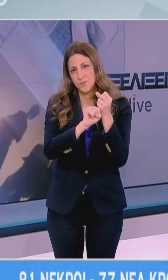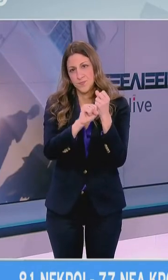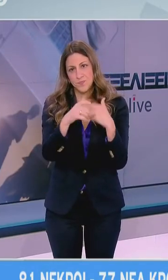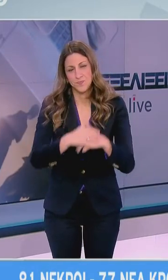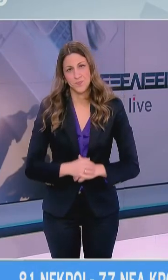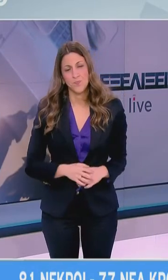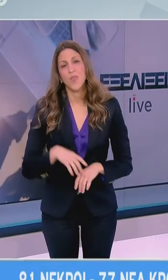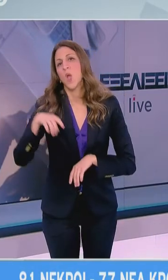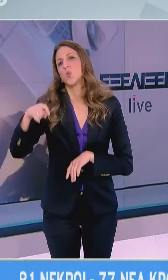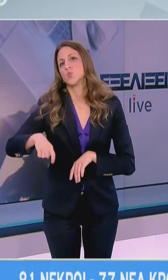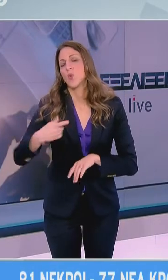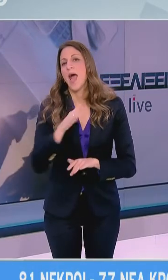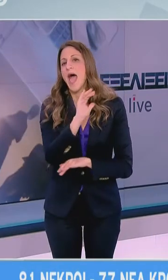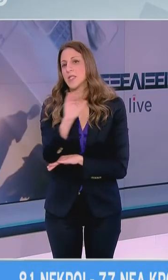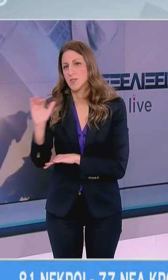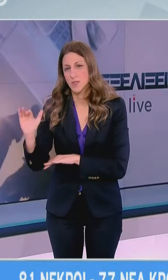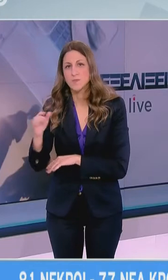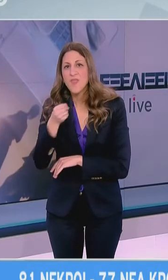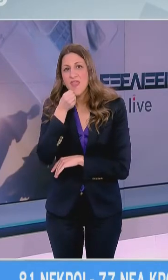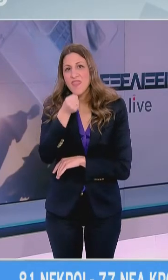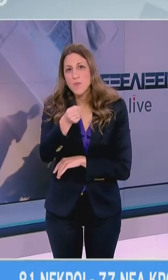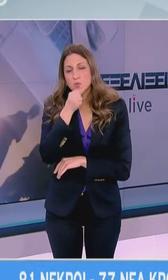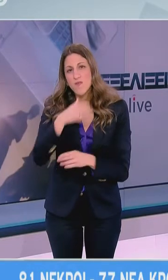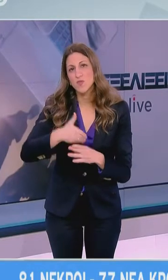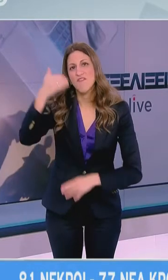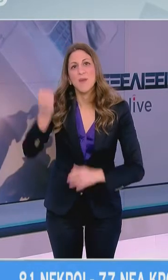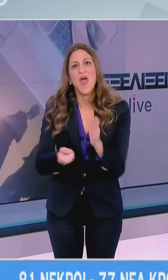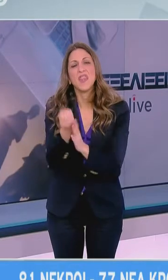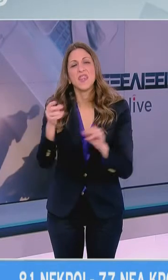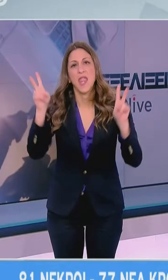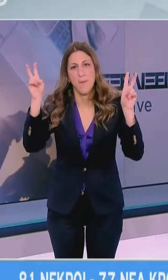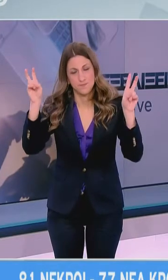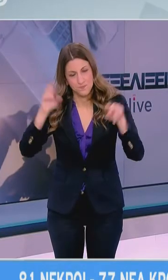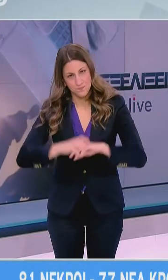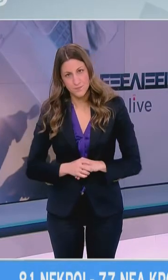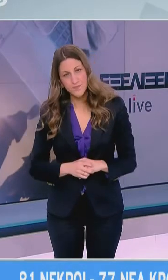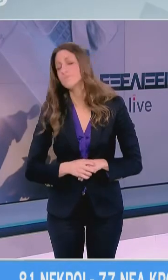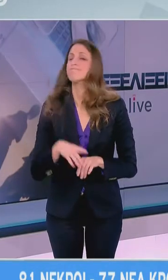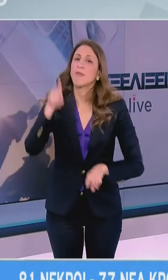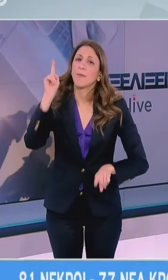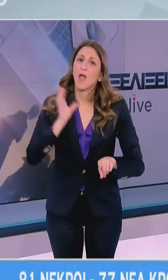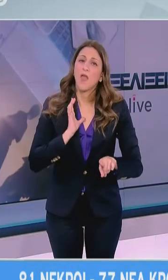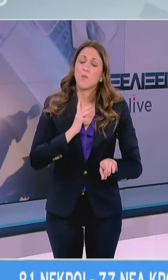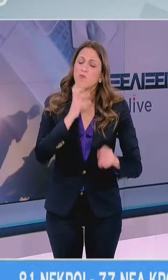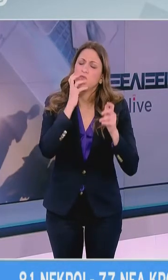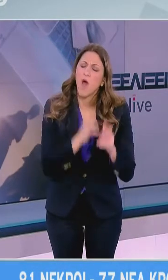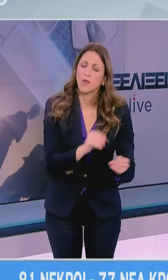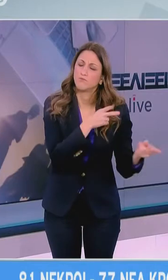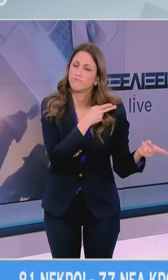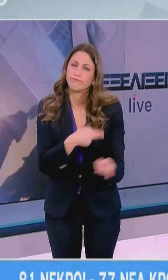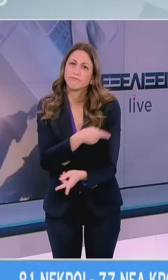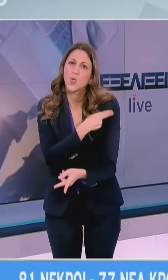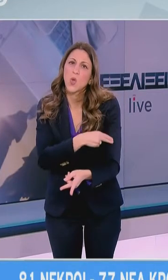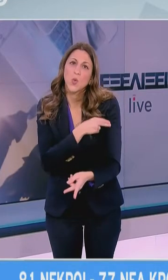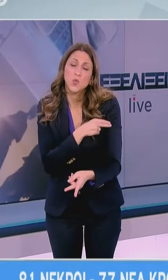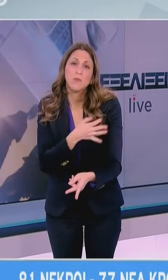Περνάμε σε ερωτήσεις. Κυρία Καϊτανίδη από την εφημερίδα Τα Νέα. Όσο αυξάνονται οι ανάγκες για νοσηλεία σε ΜΕΘ εξαιτίας της πανδημίας, τόσο αυξάνονται και οι